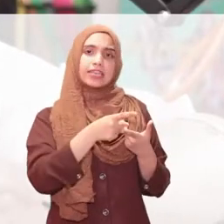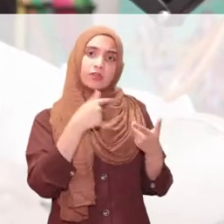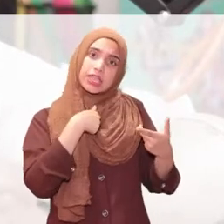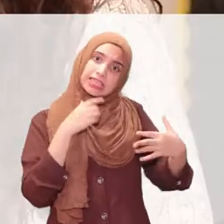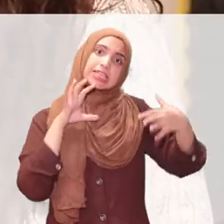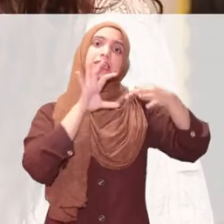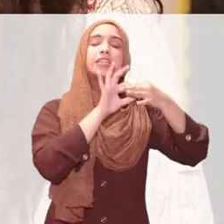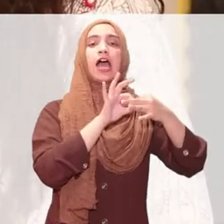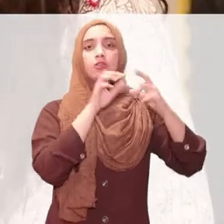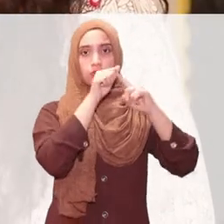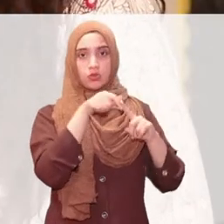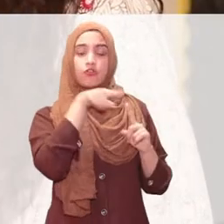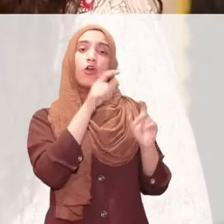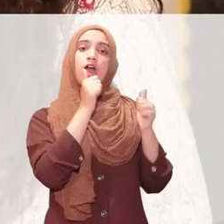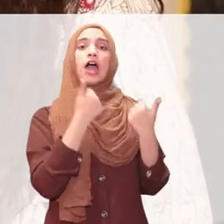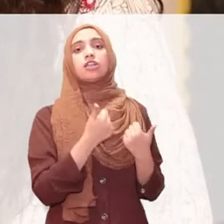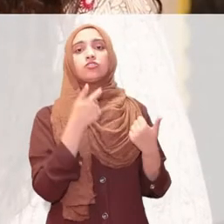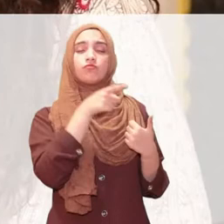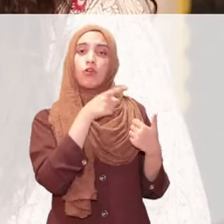एंड अगेन